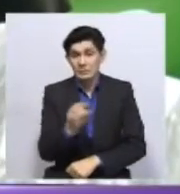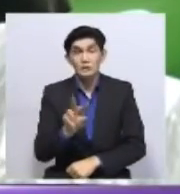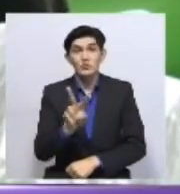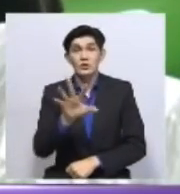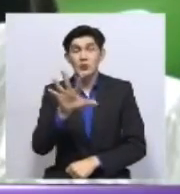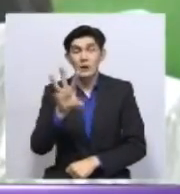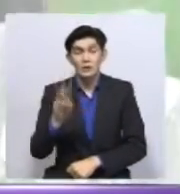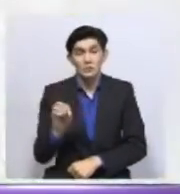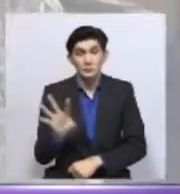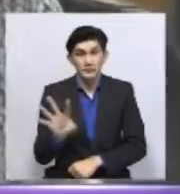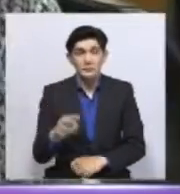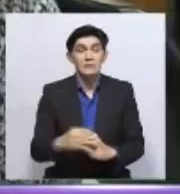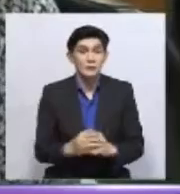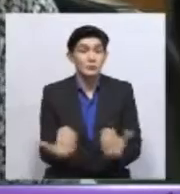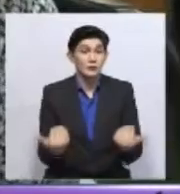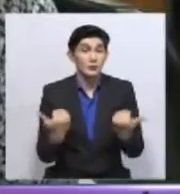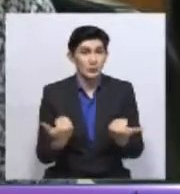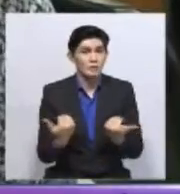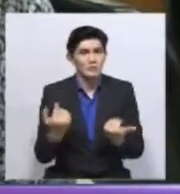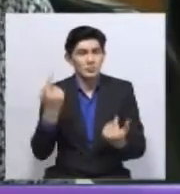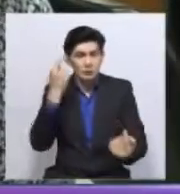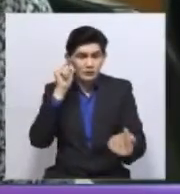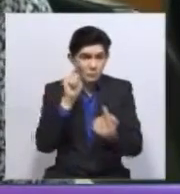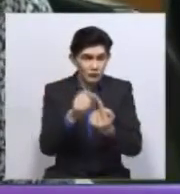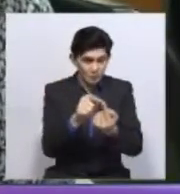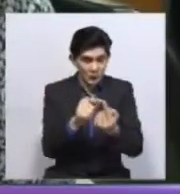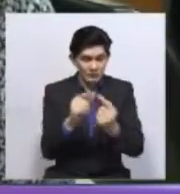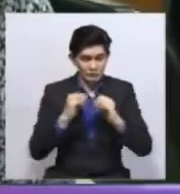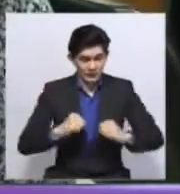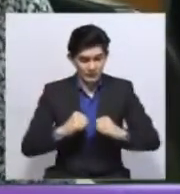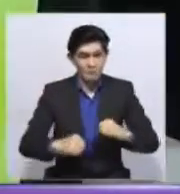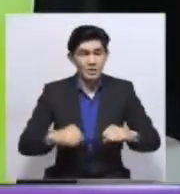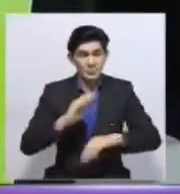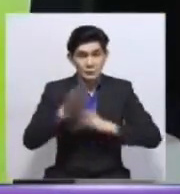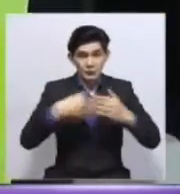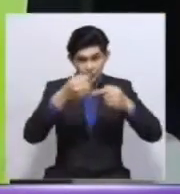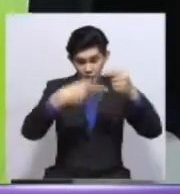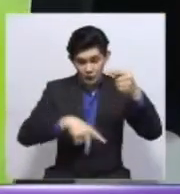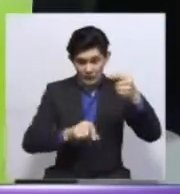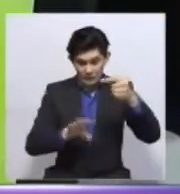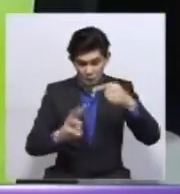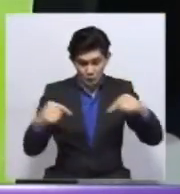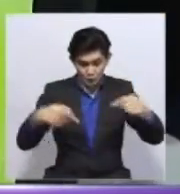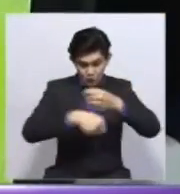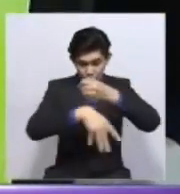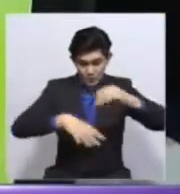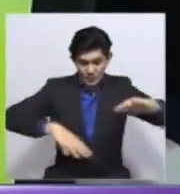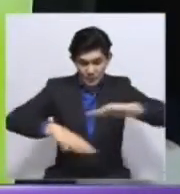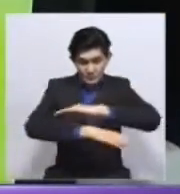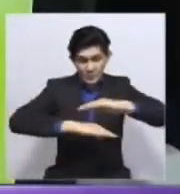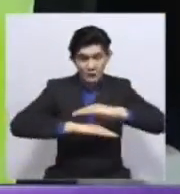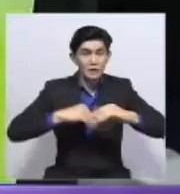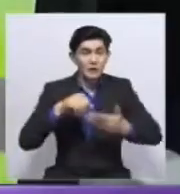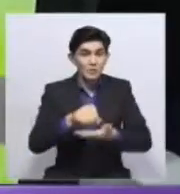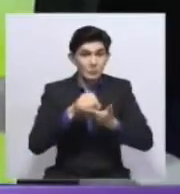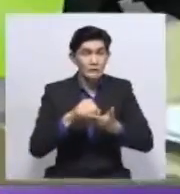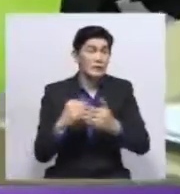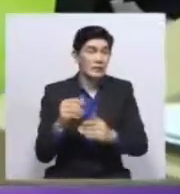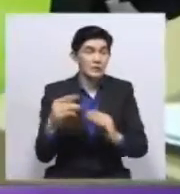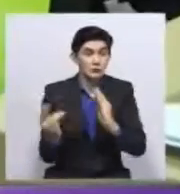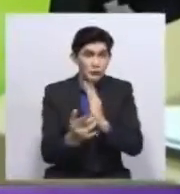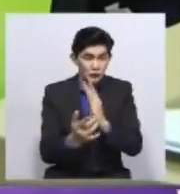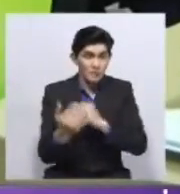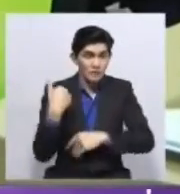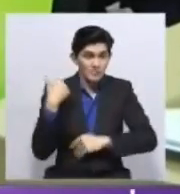ถึง 2564 มุ่งเพิ่มขีดความสามารถใน26ด้านอาทิโครงสร้างพื้นฐานการให้บริการอิเล็กทรอนิ